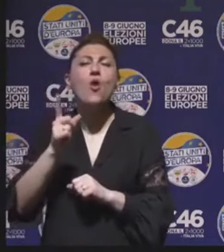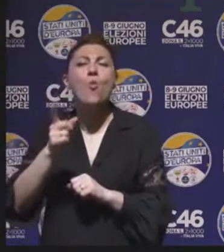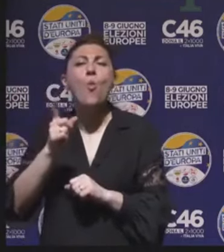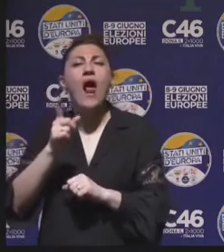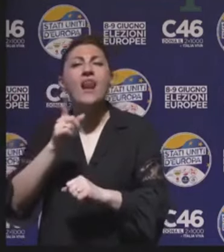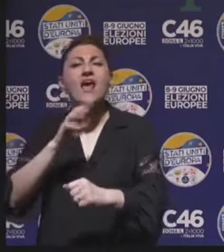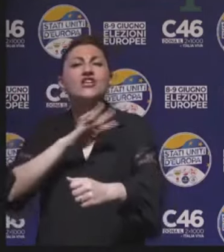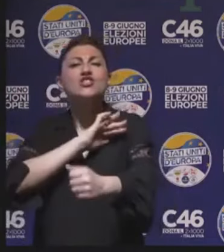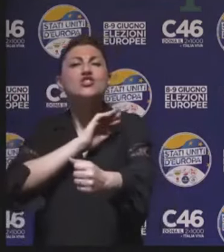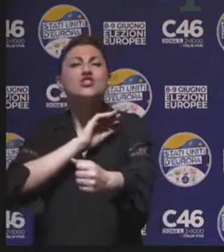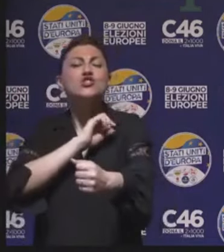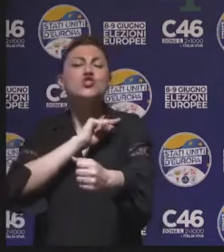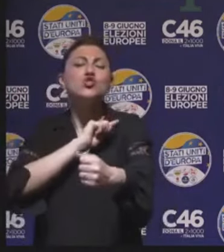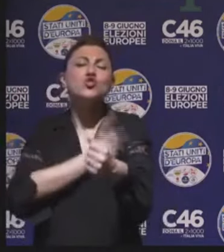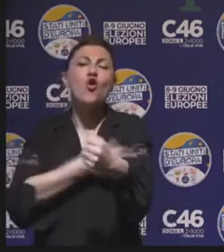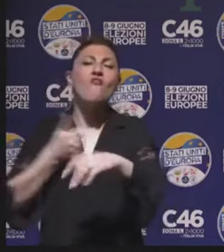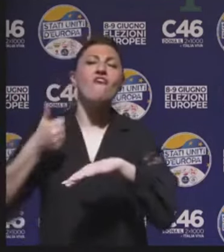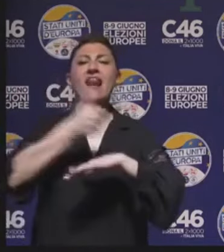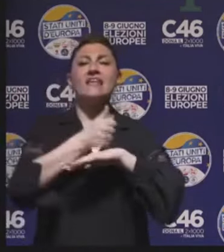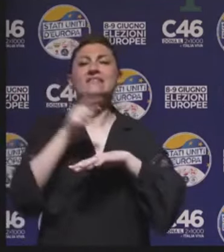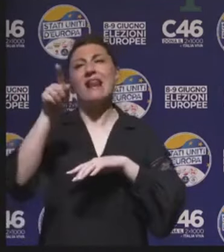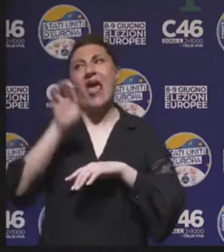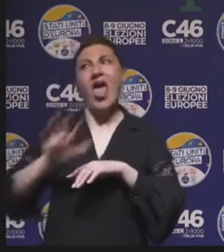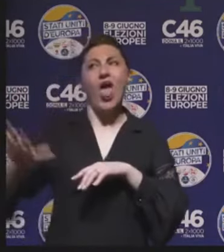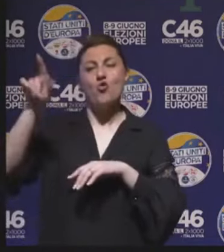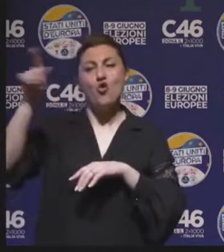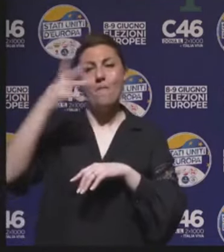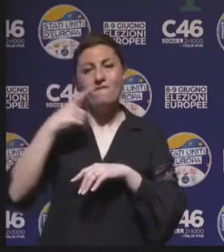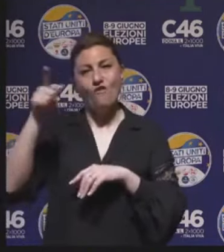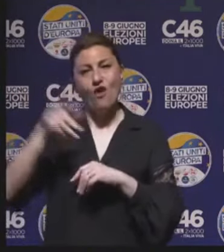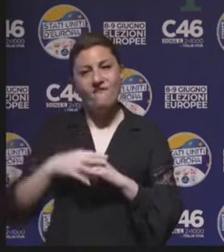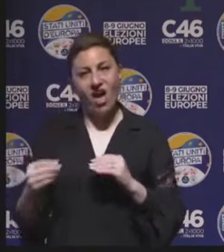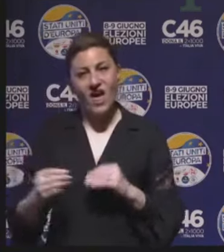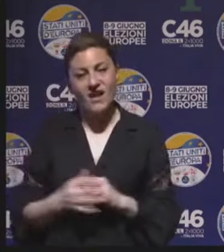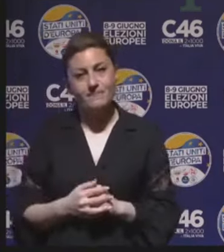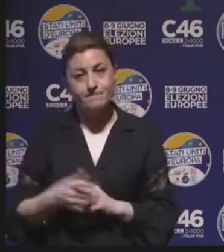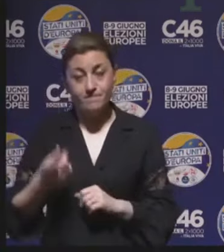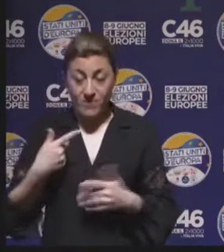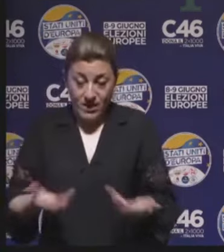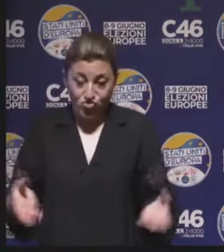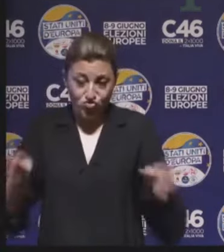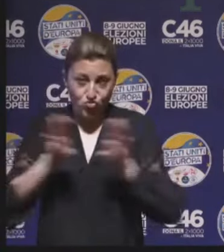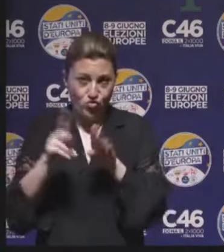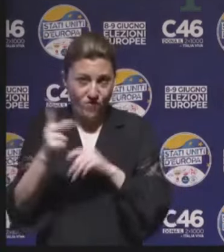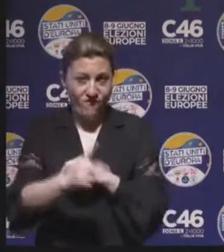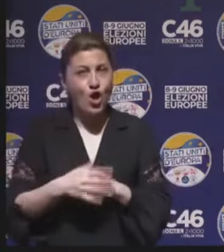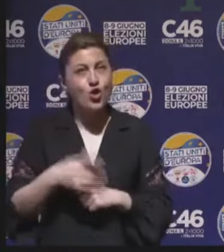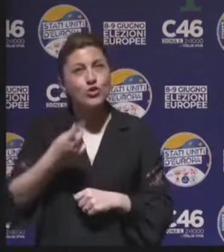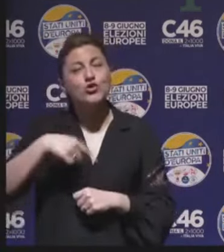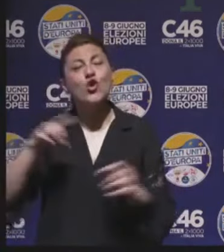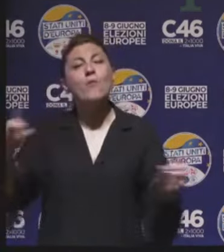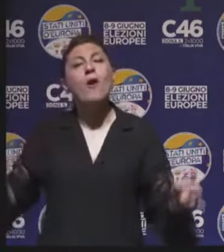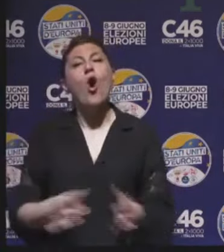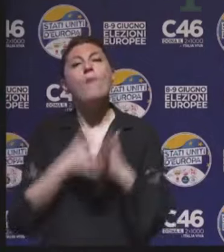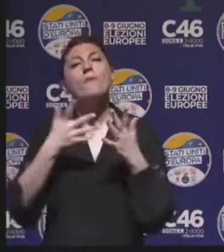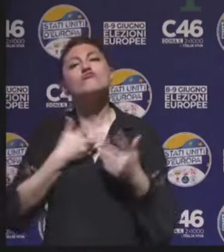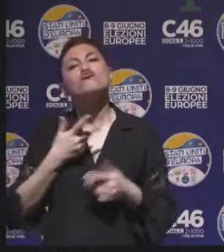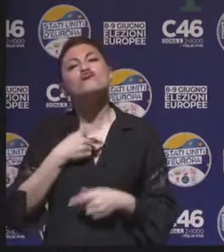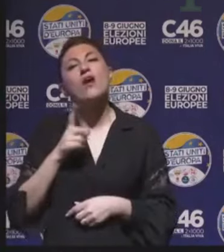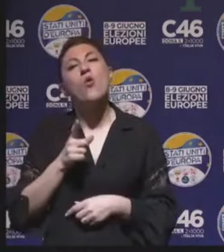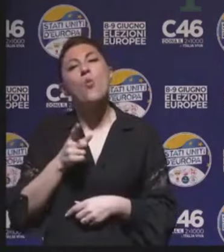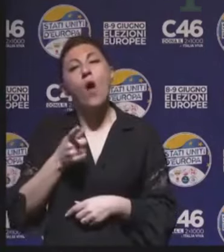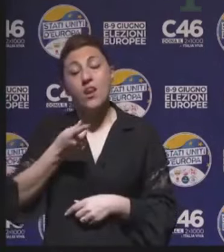e davvero Vado a chiudere Noi abbiamo una opportunità che è quella di fare la differenza